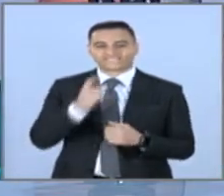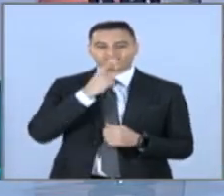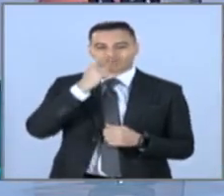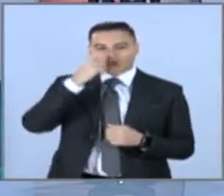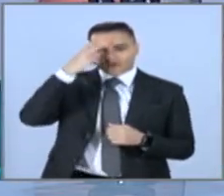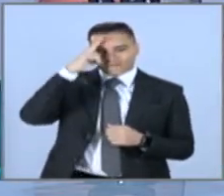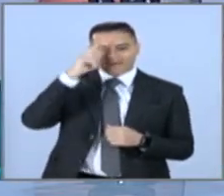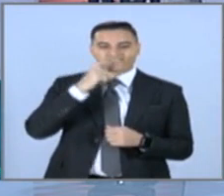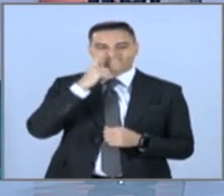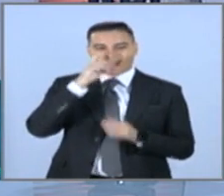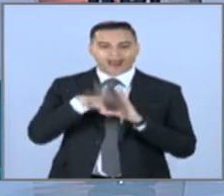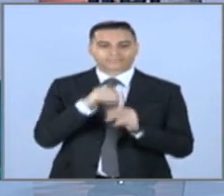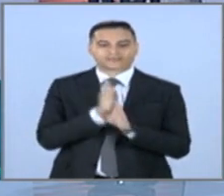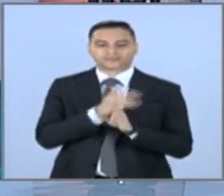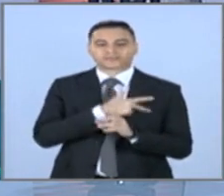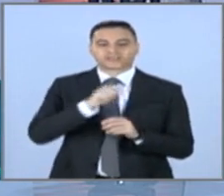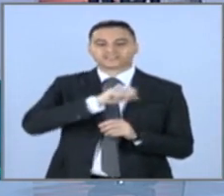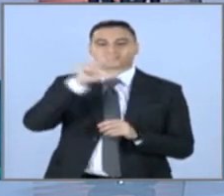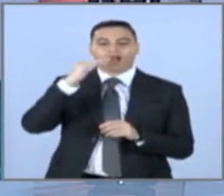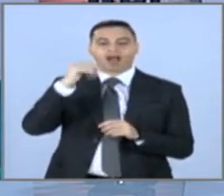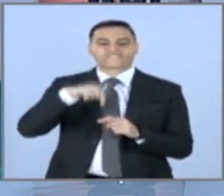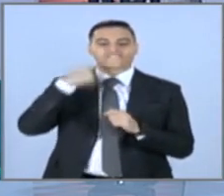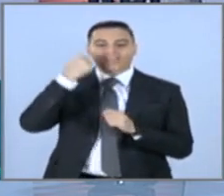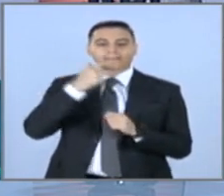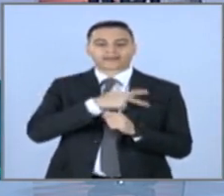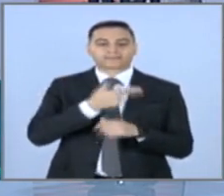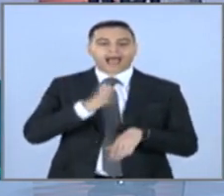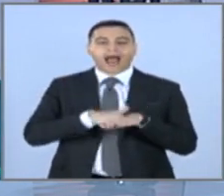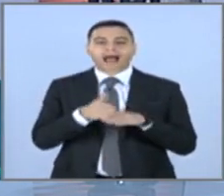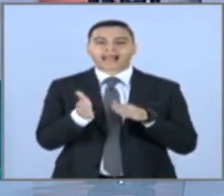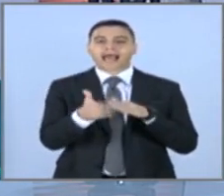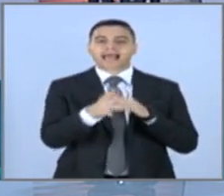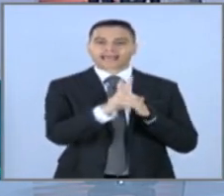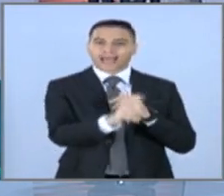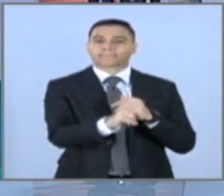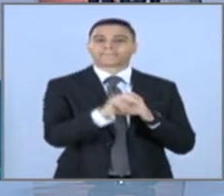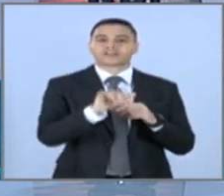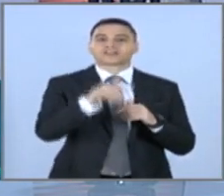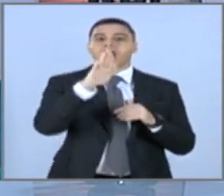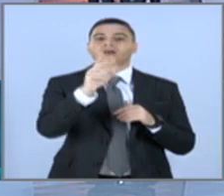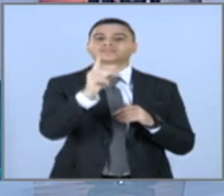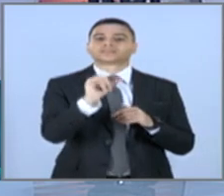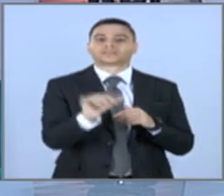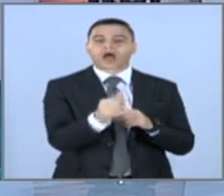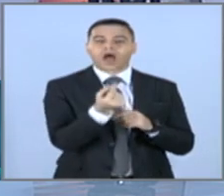الفنون، من هو الفنان الذي قام بدور صلاح في فيلم على جنب يا اسطى؟